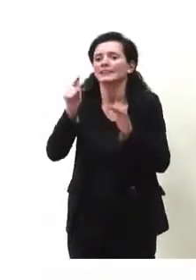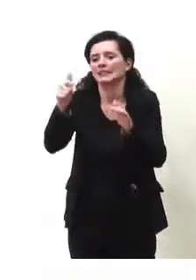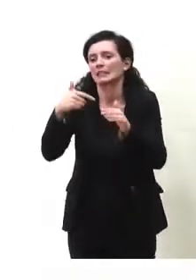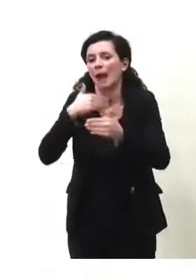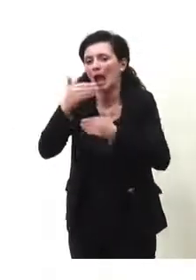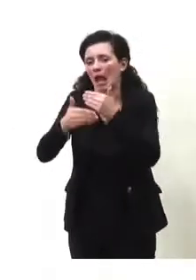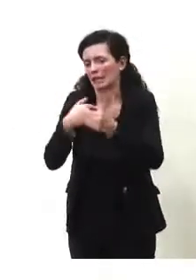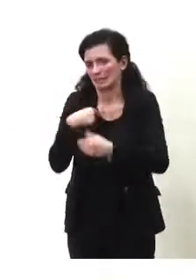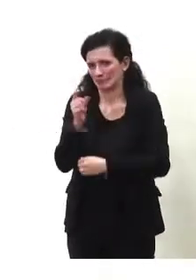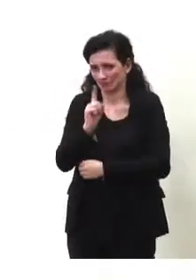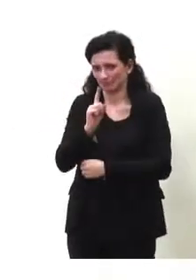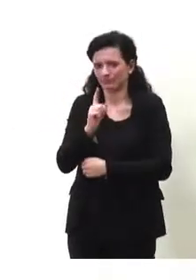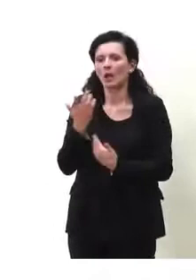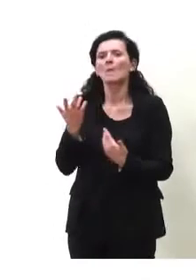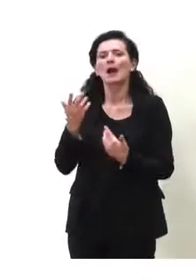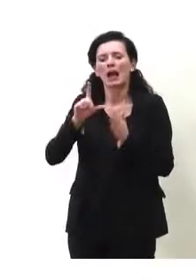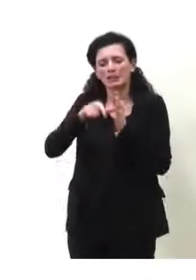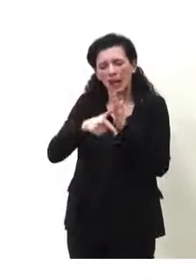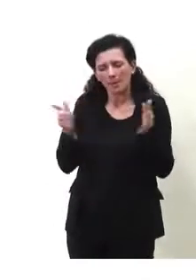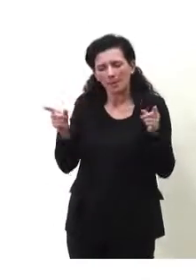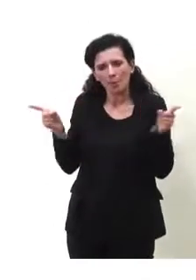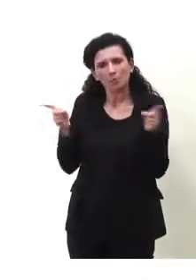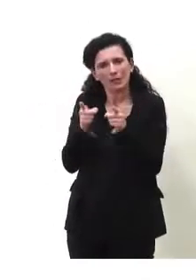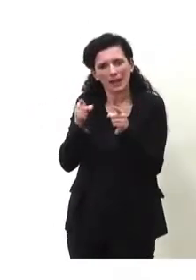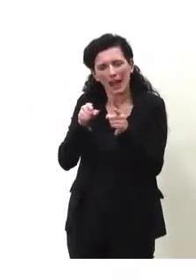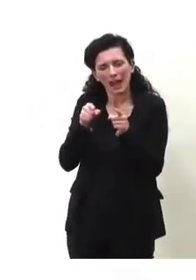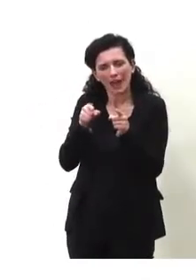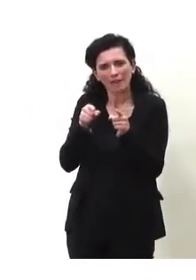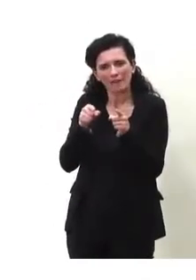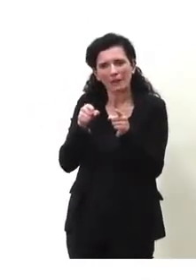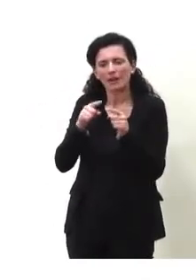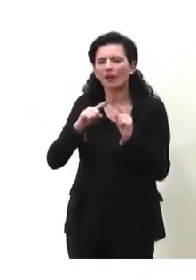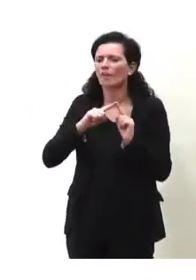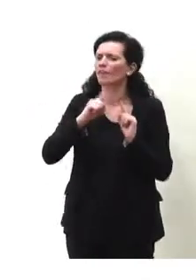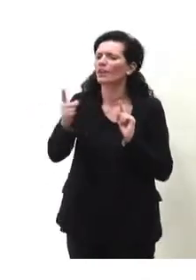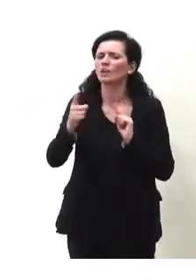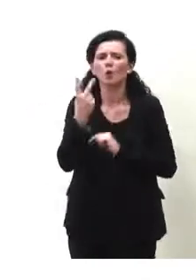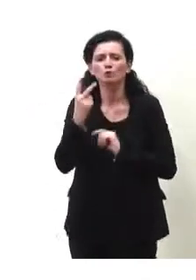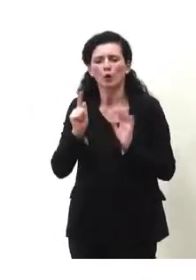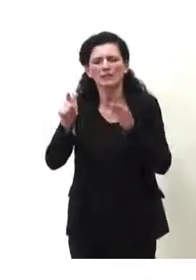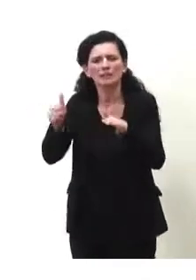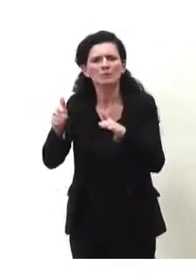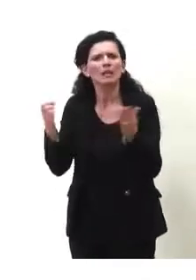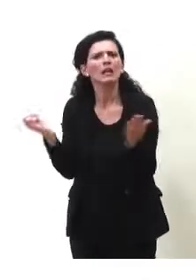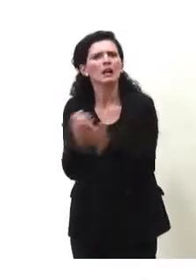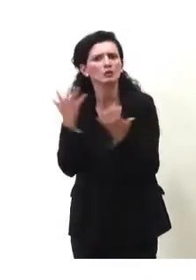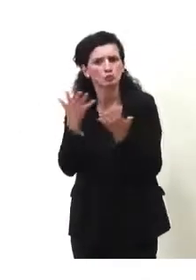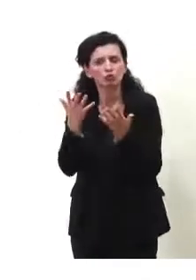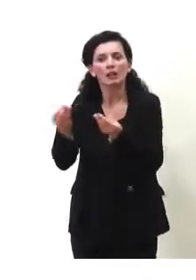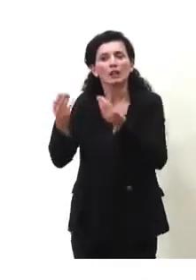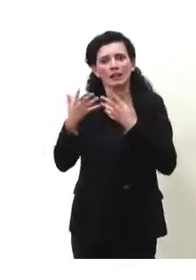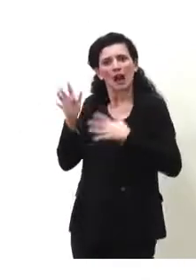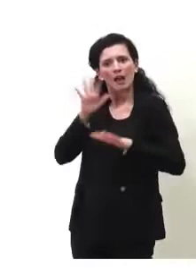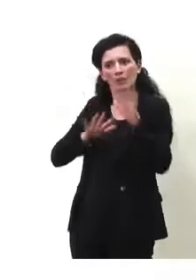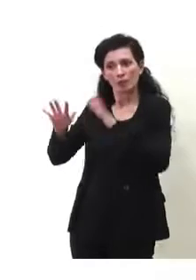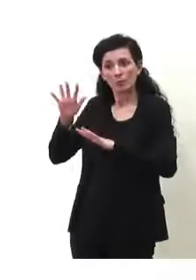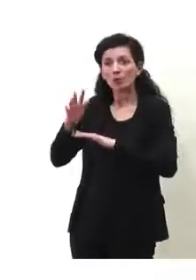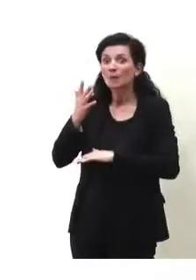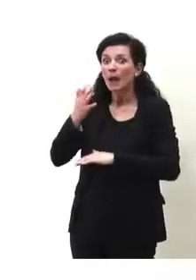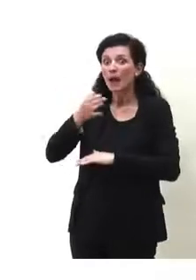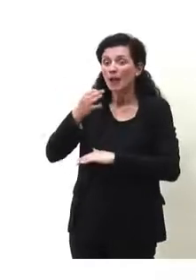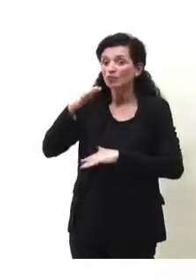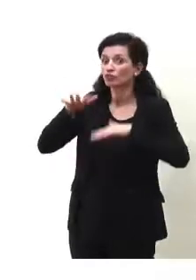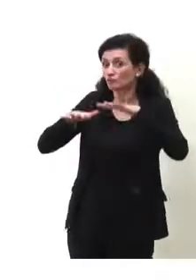prendere cantonate, ma almeno nel breve periodo ci dà un'indicazione di quello che può succedere. Con incertezza?